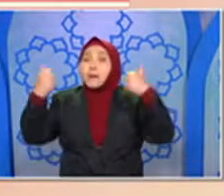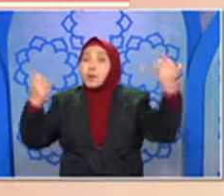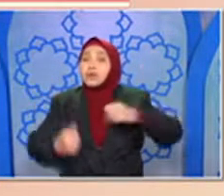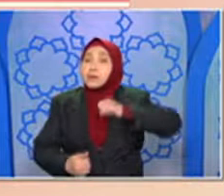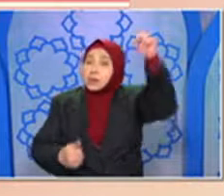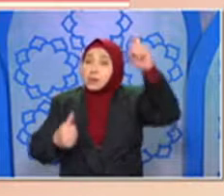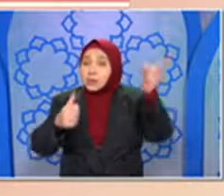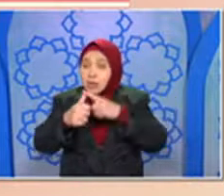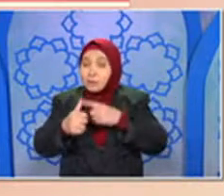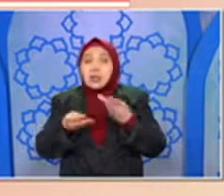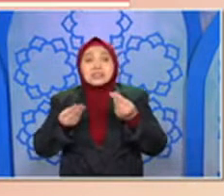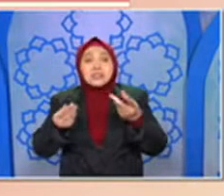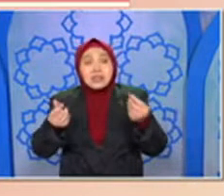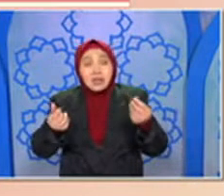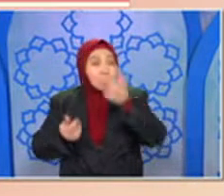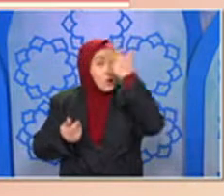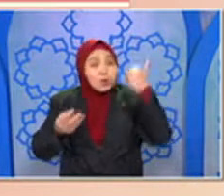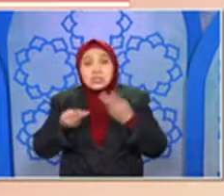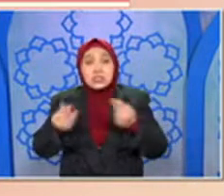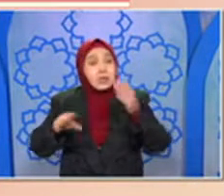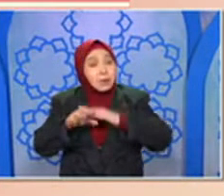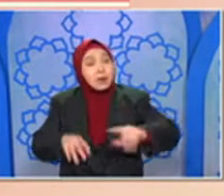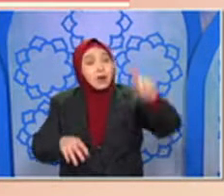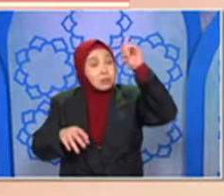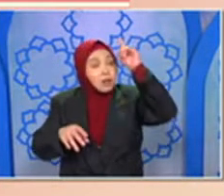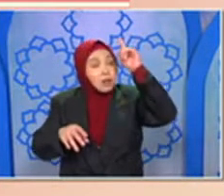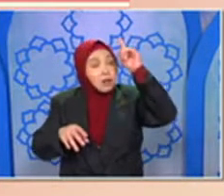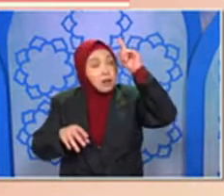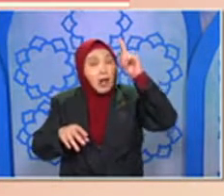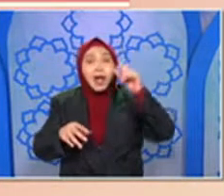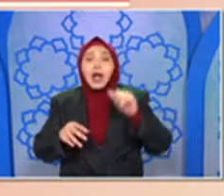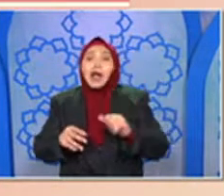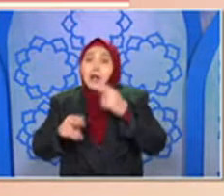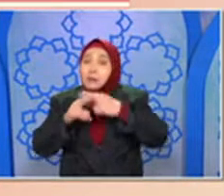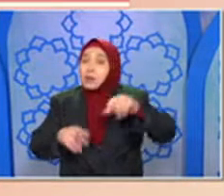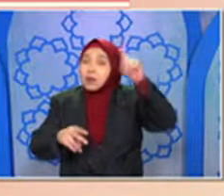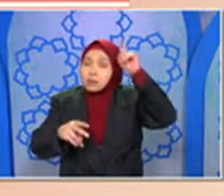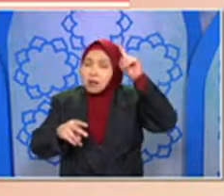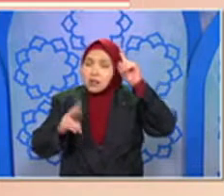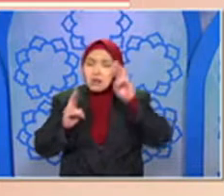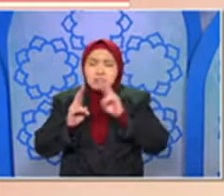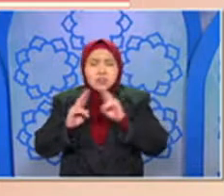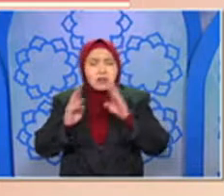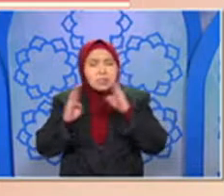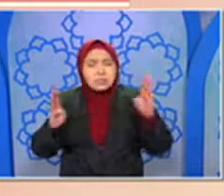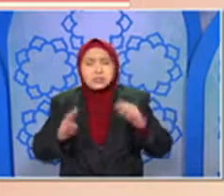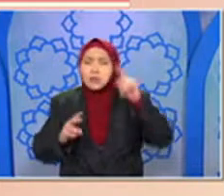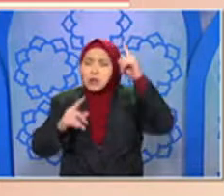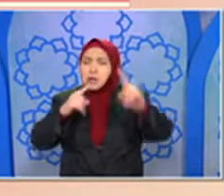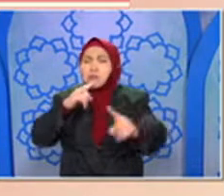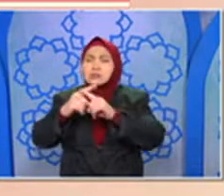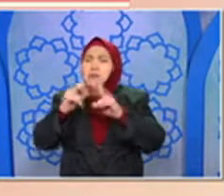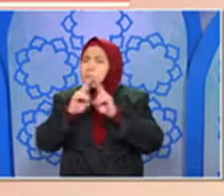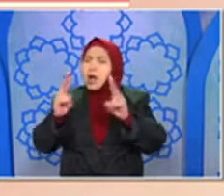kita tingkatkan zikir, kerana zikir kepada Allah yang Asmaullahul Husna, Allah yang Maha Positif, Maha